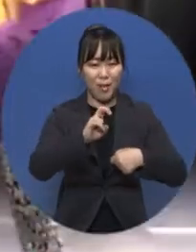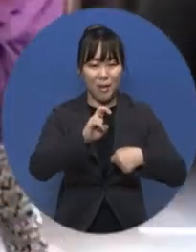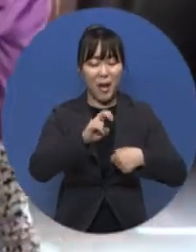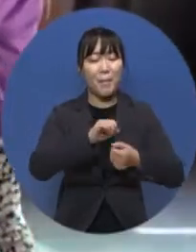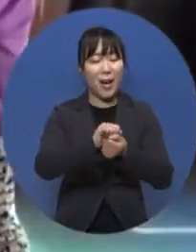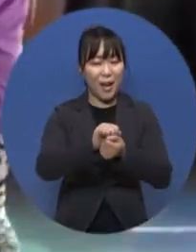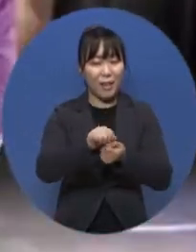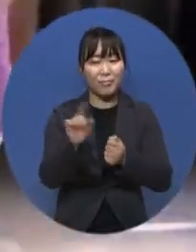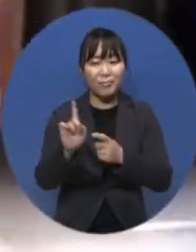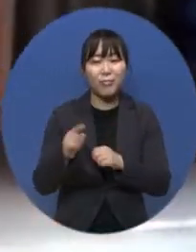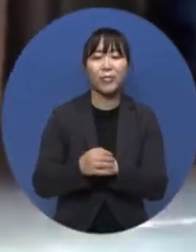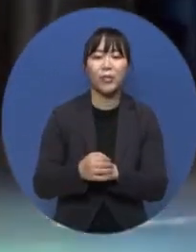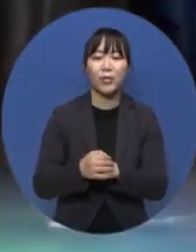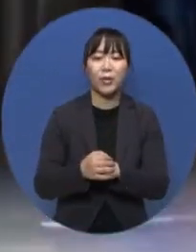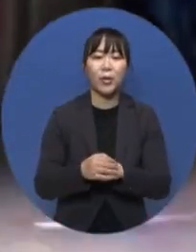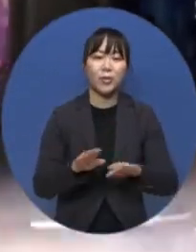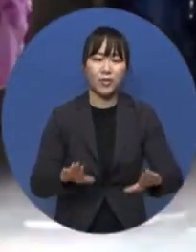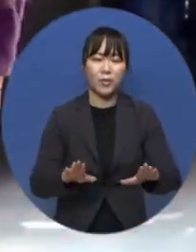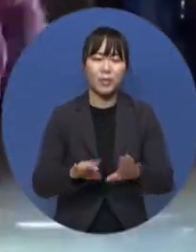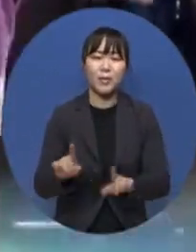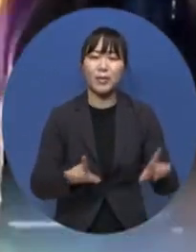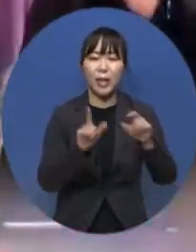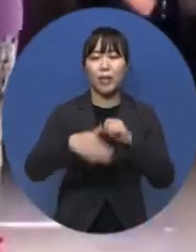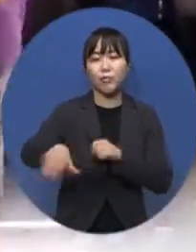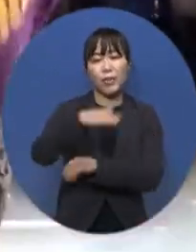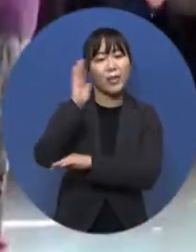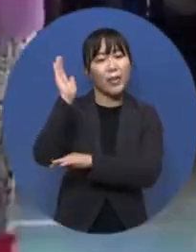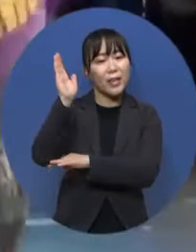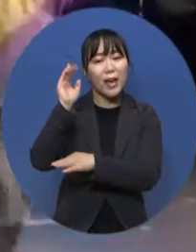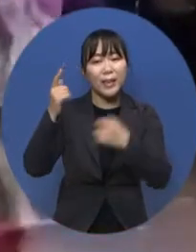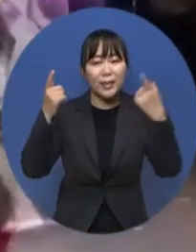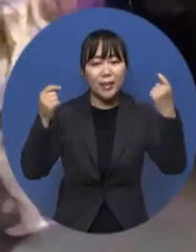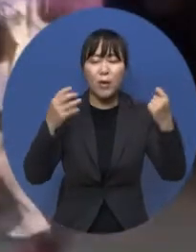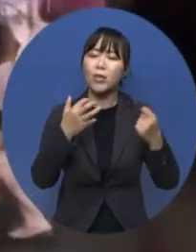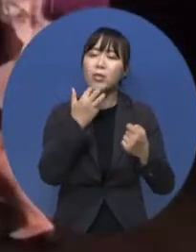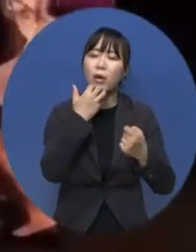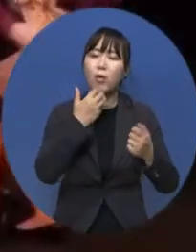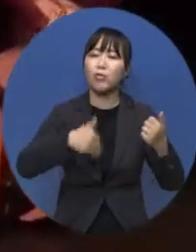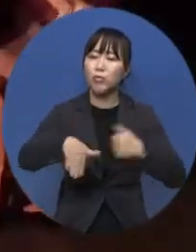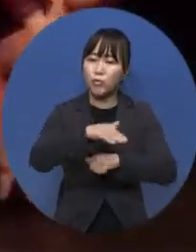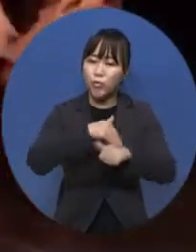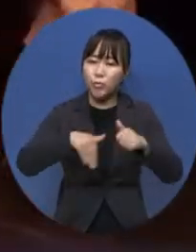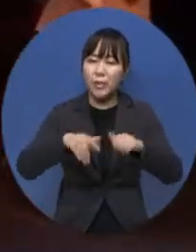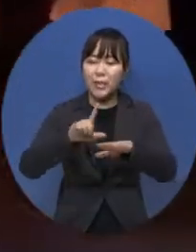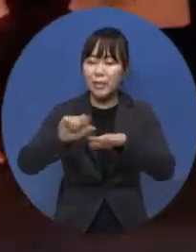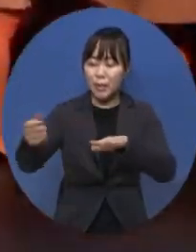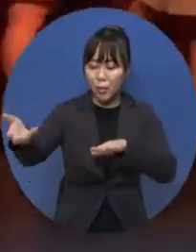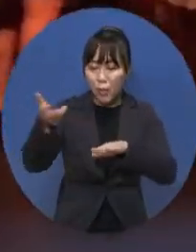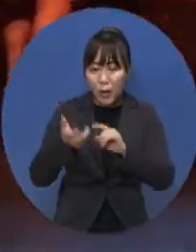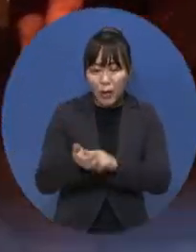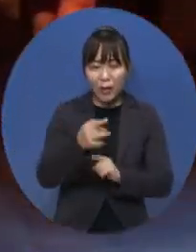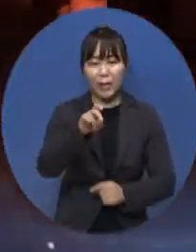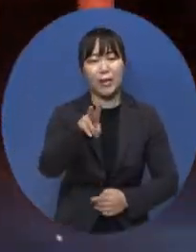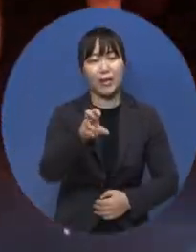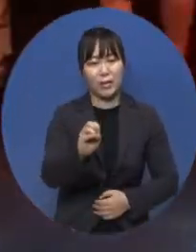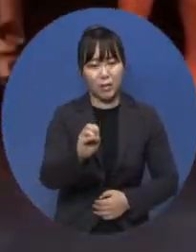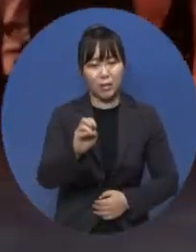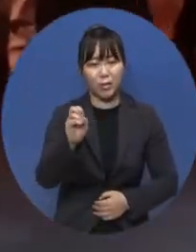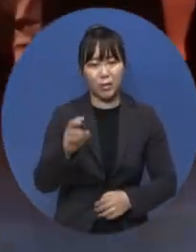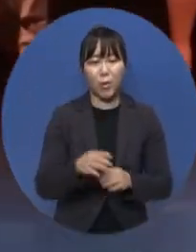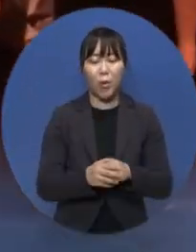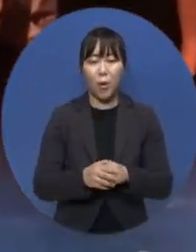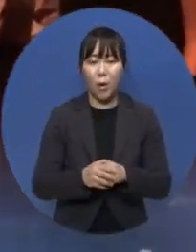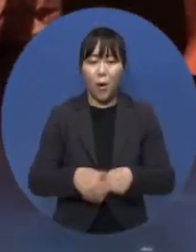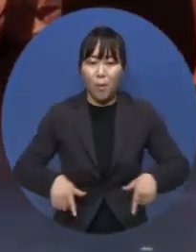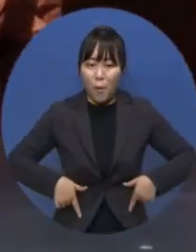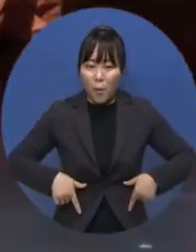뮤지컬 빨래는 오늘을 살아가는 우리들의 이야기로 서울을 배경으로 지방에서 올라온 나영과 몽골 이주